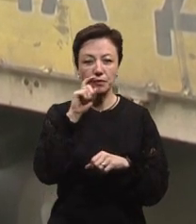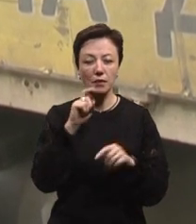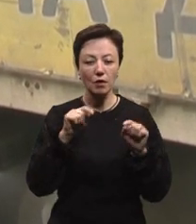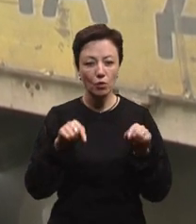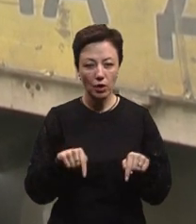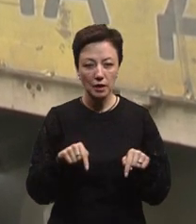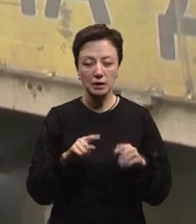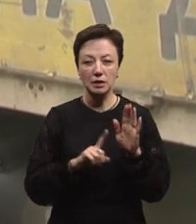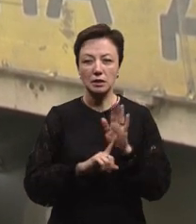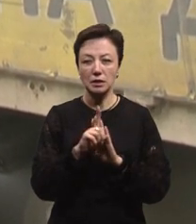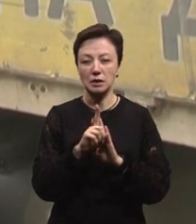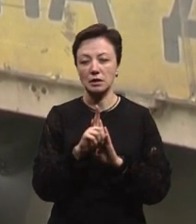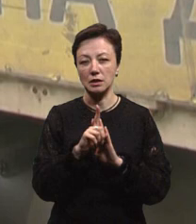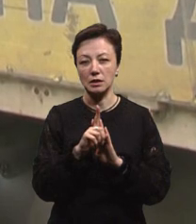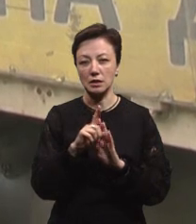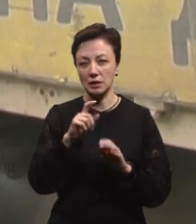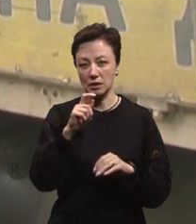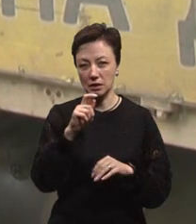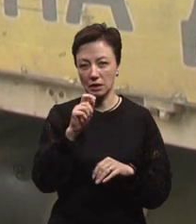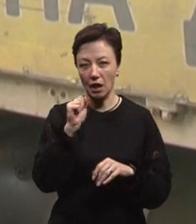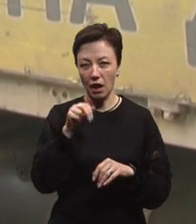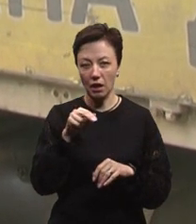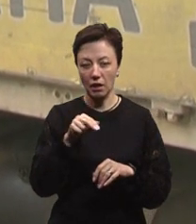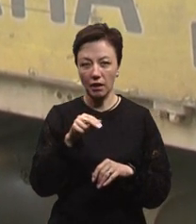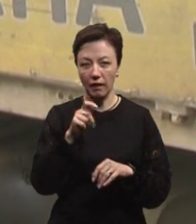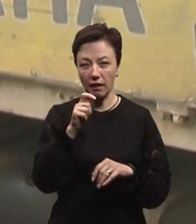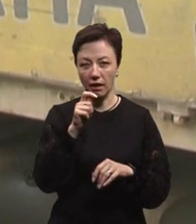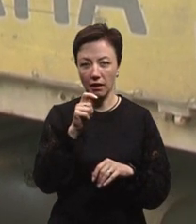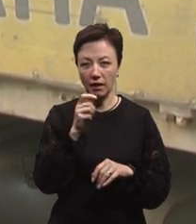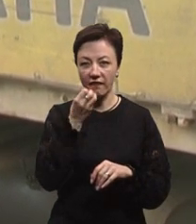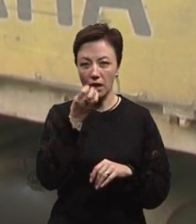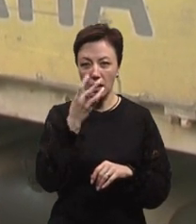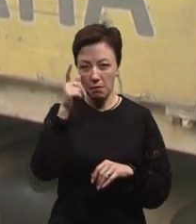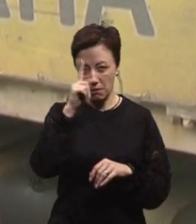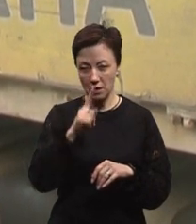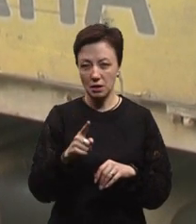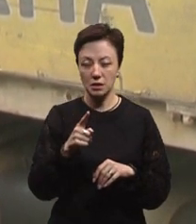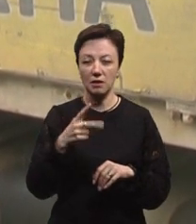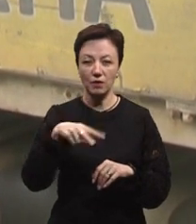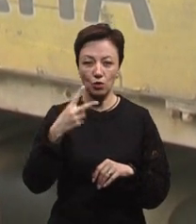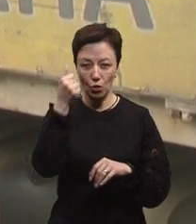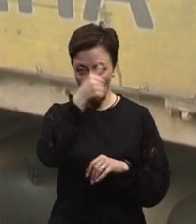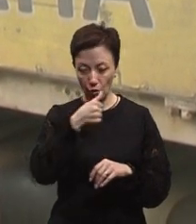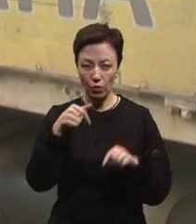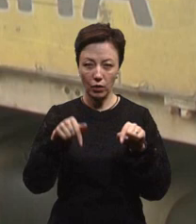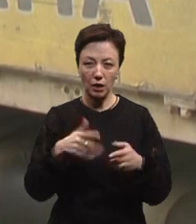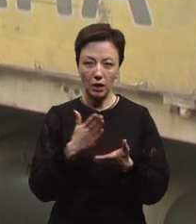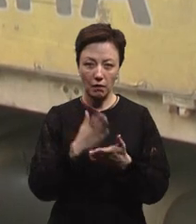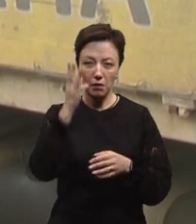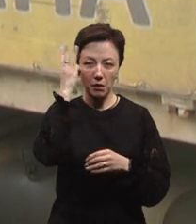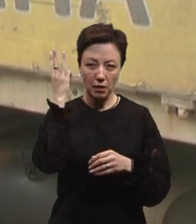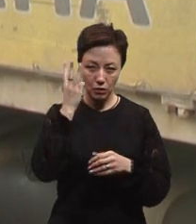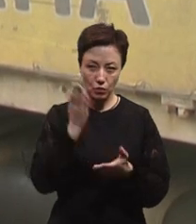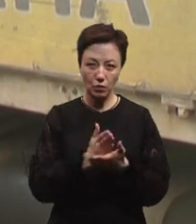з квітня місяця 2022 року вони представлені в Хмельницькому